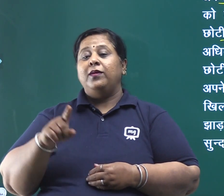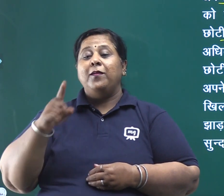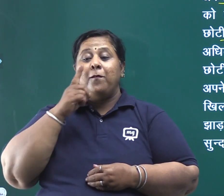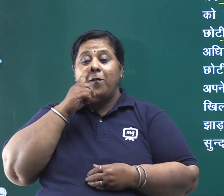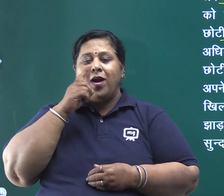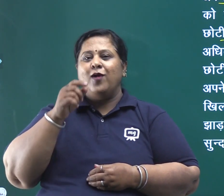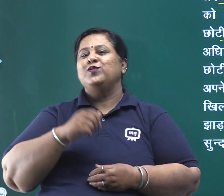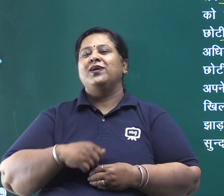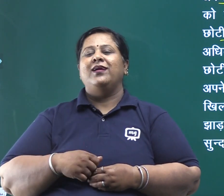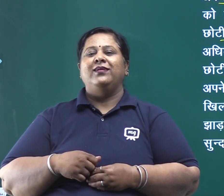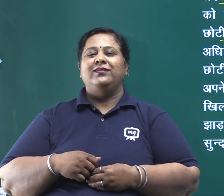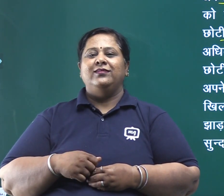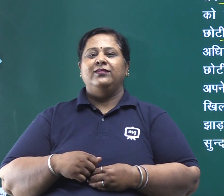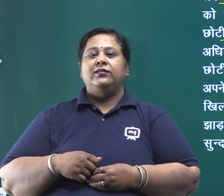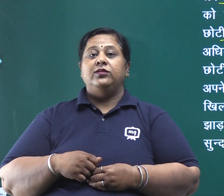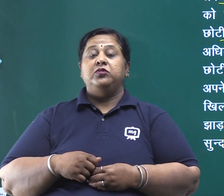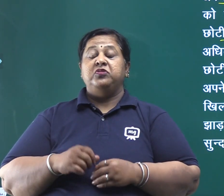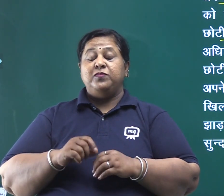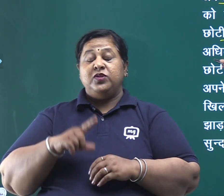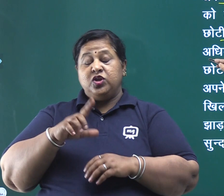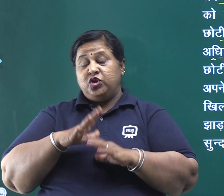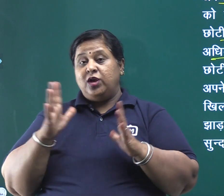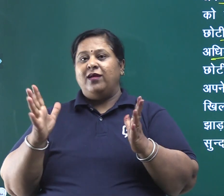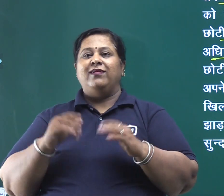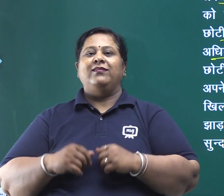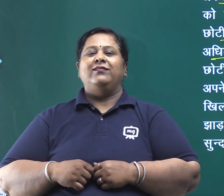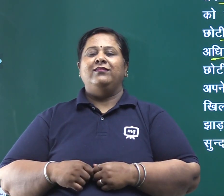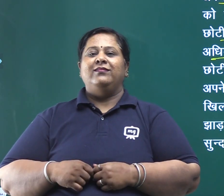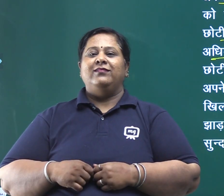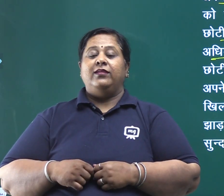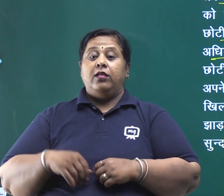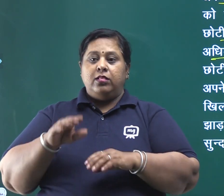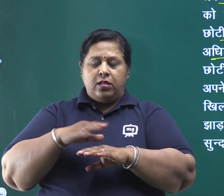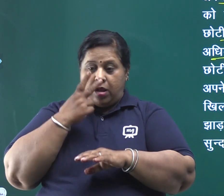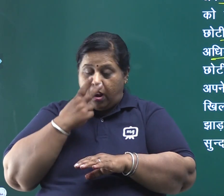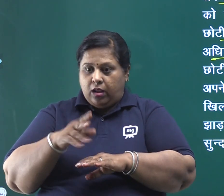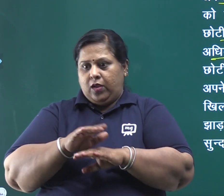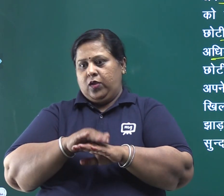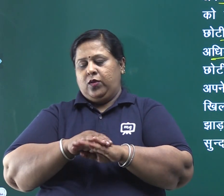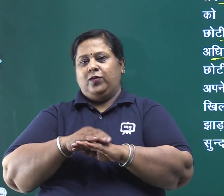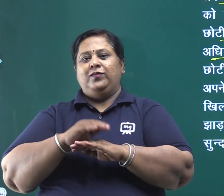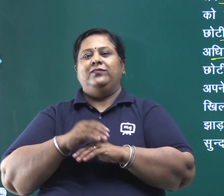माँ उसका सबसे अधिक ध्यान रखेगी।